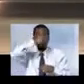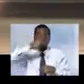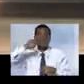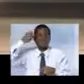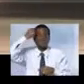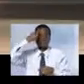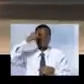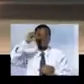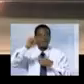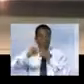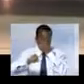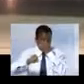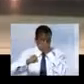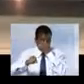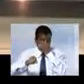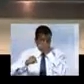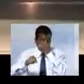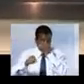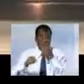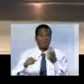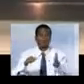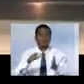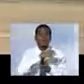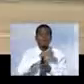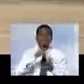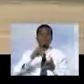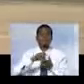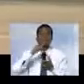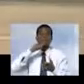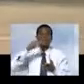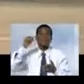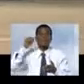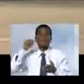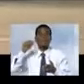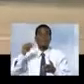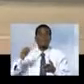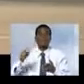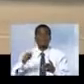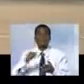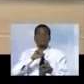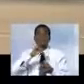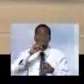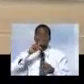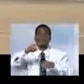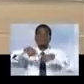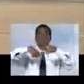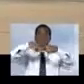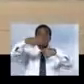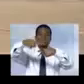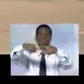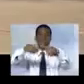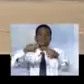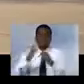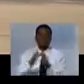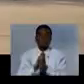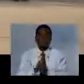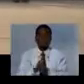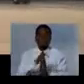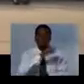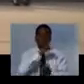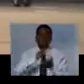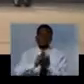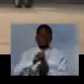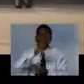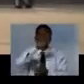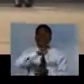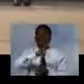de la pendule au niveau local, ce lundi 25 mars 2013, marquent 0h15, soit